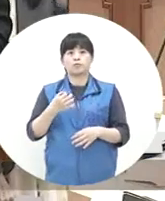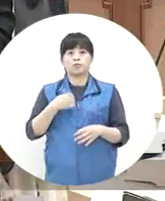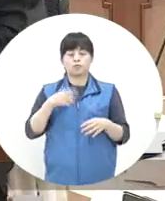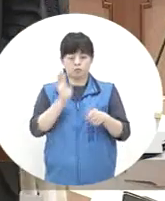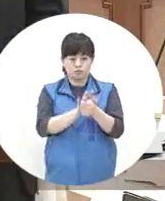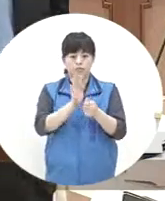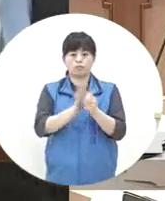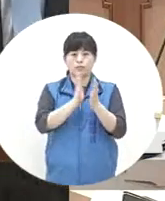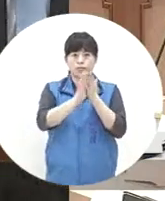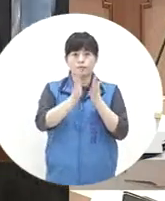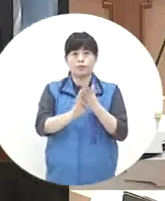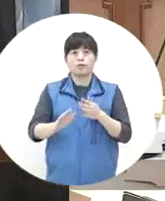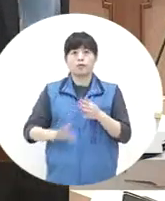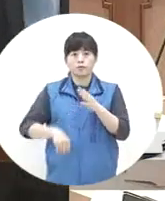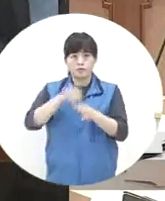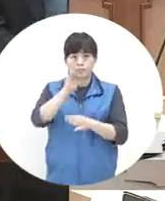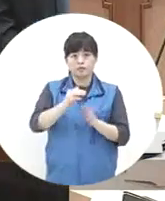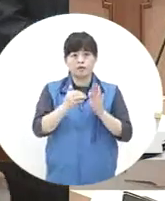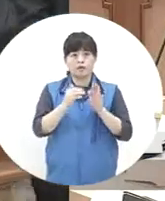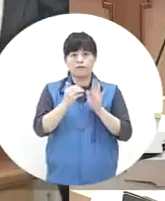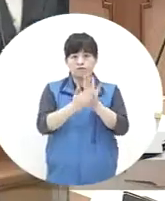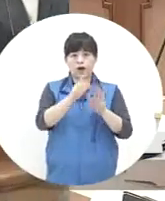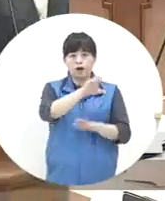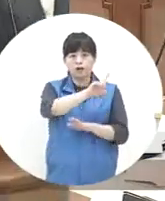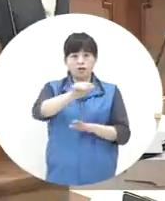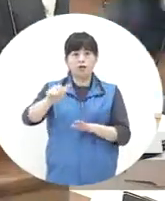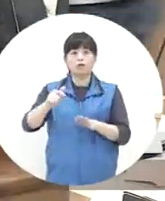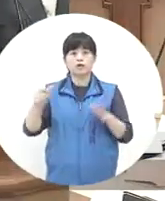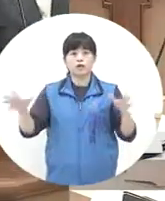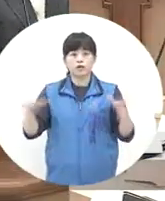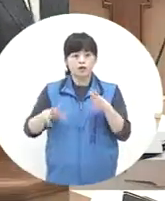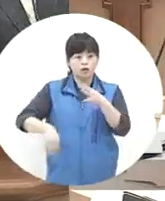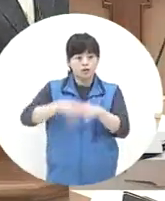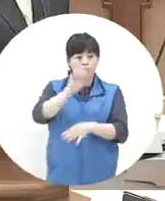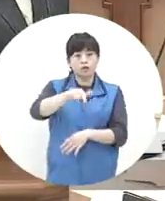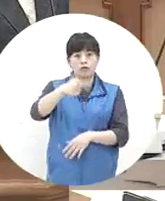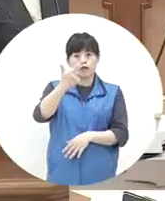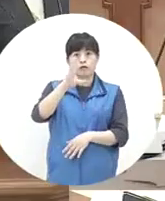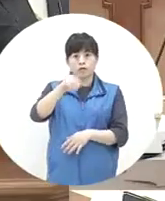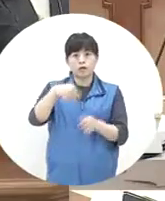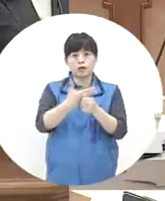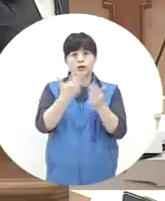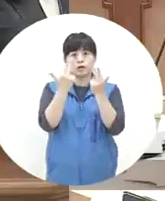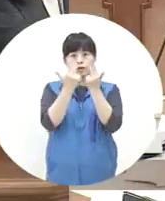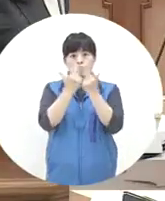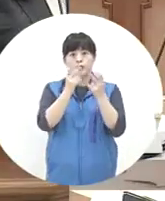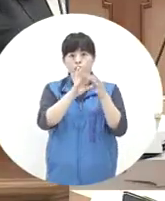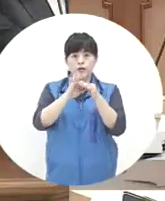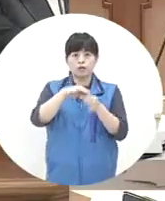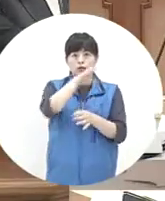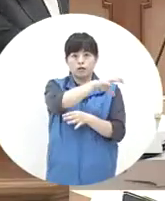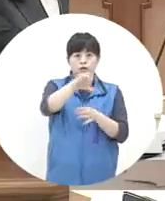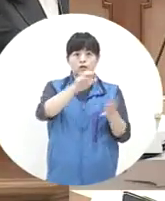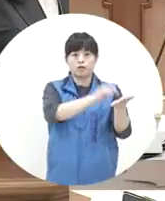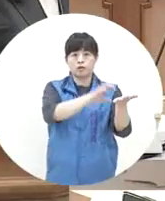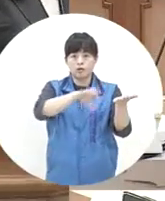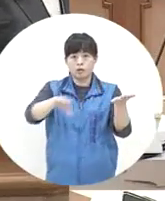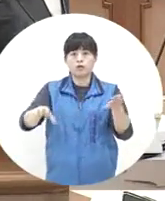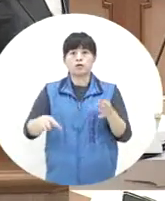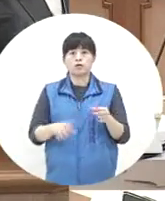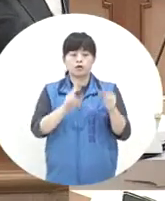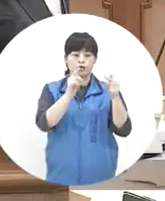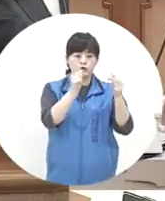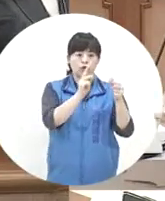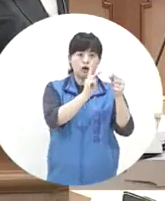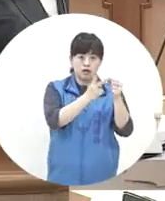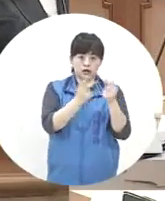事实上还捐了防疫物资，总共捐了600万给新北市相关的相关医院，双和台